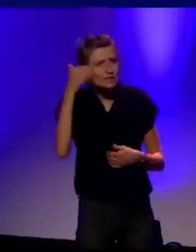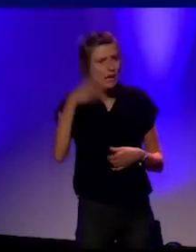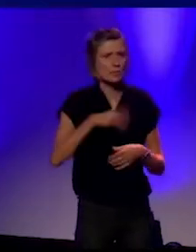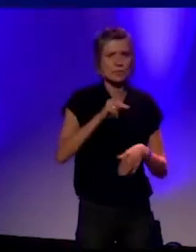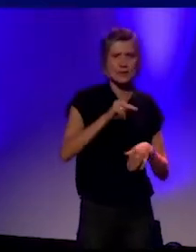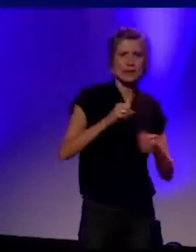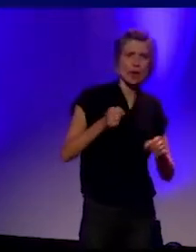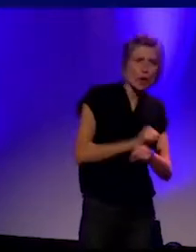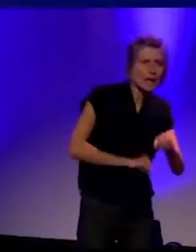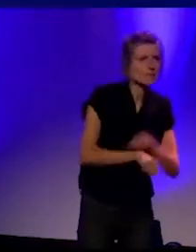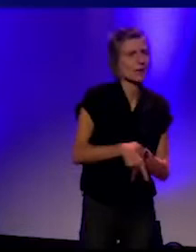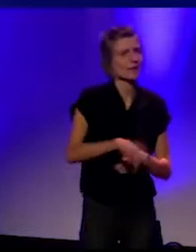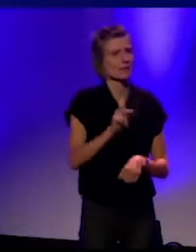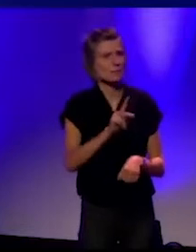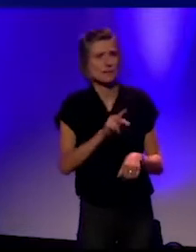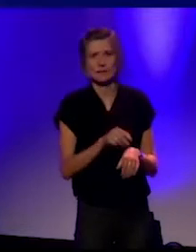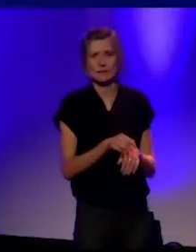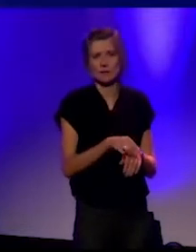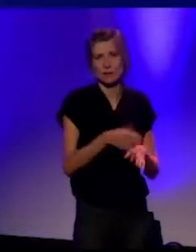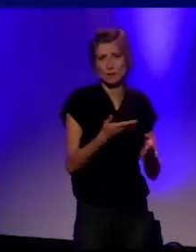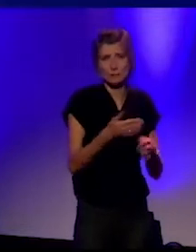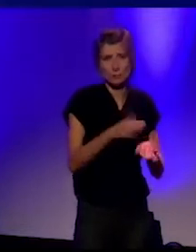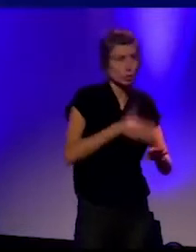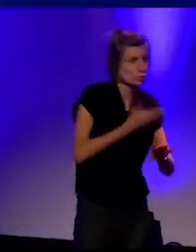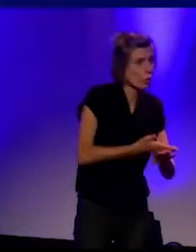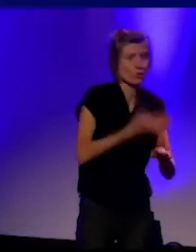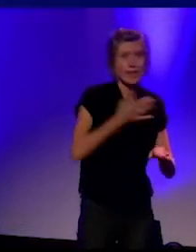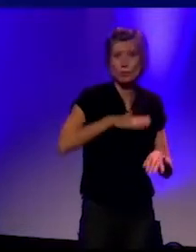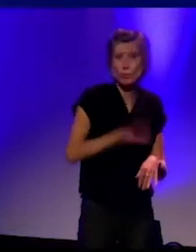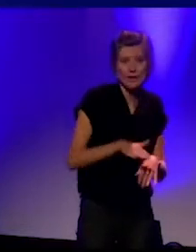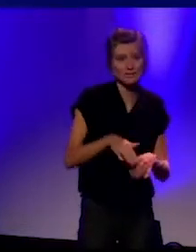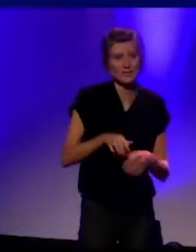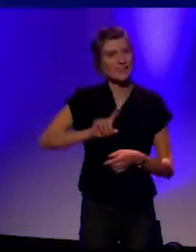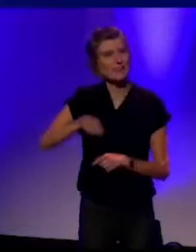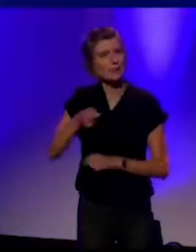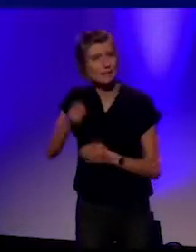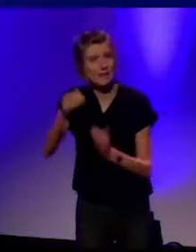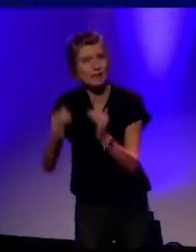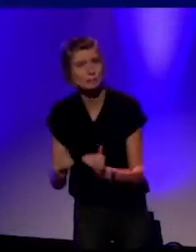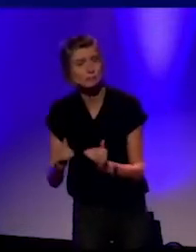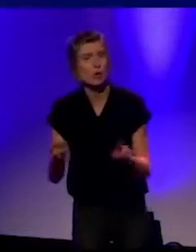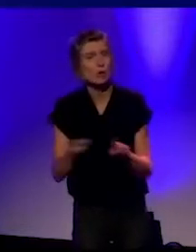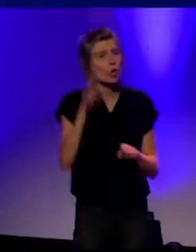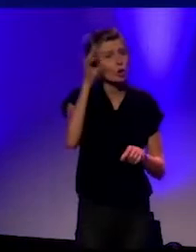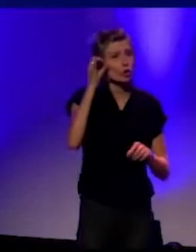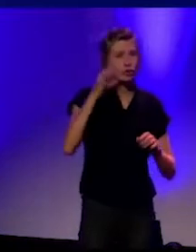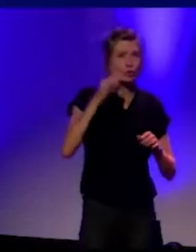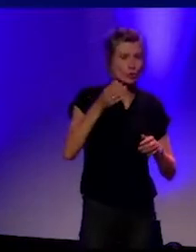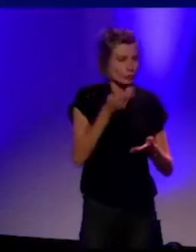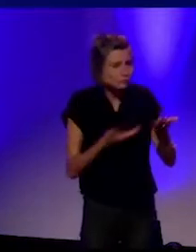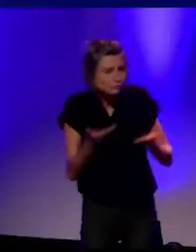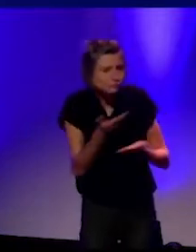welzijn, tot lagere criminaliteitscijfers, tot een hogere cultuurparticipatie. En het zijn baten